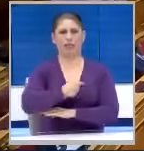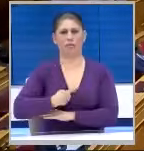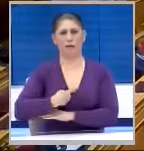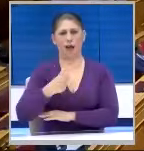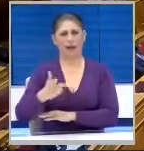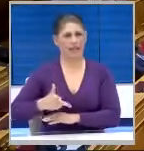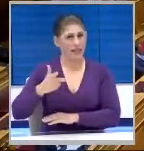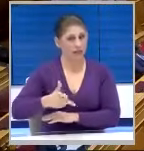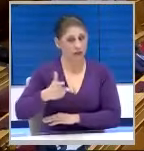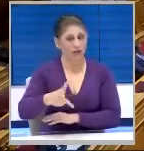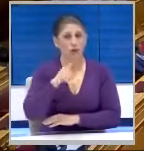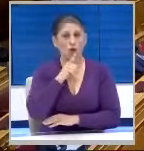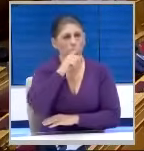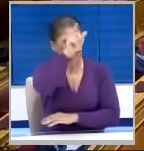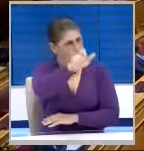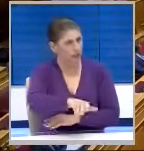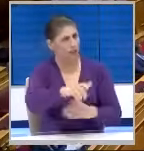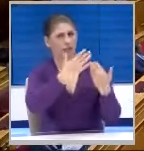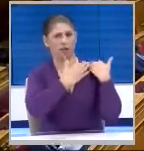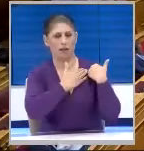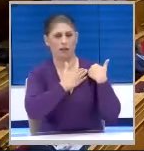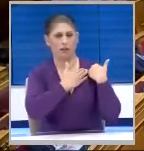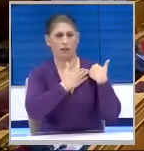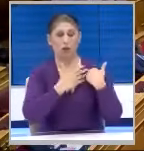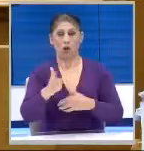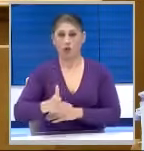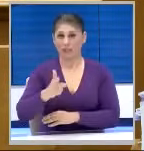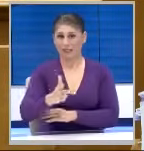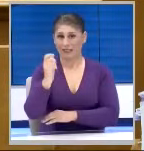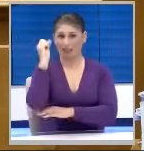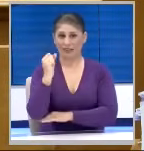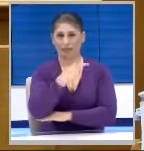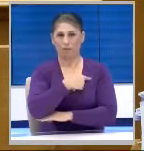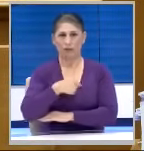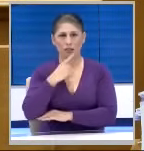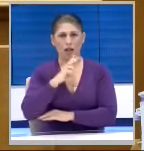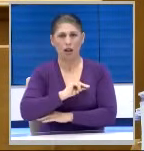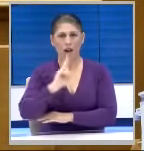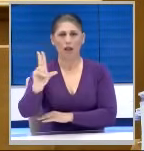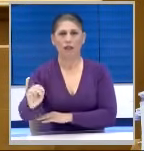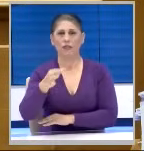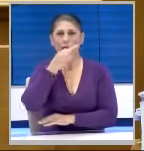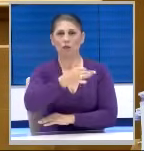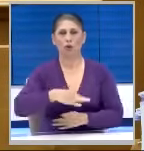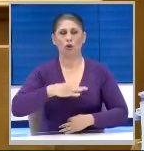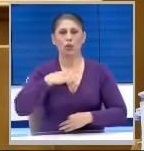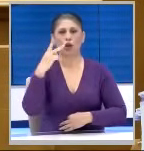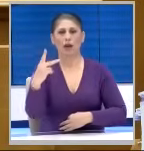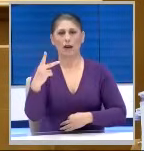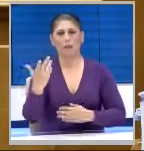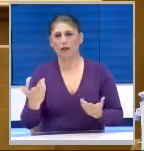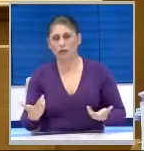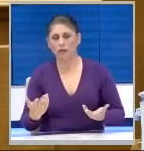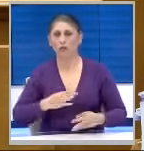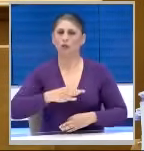αναλάβατε και εσείς ο σταθμάρχης λέει τα ίδια που λέει ο κύριος καραμανλής και ο